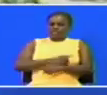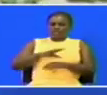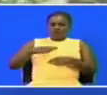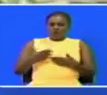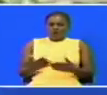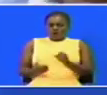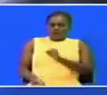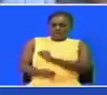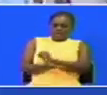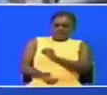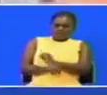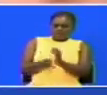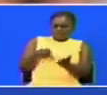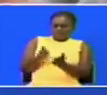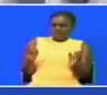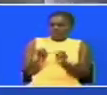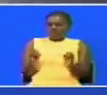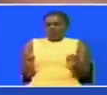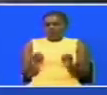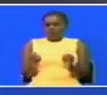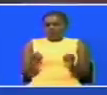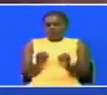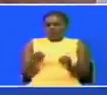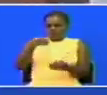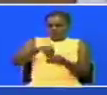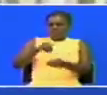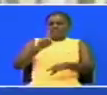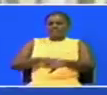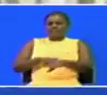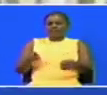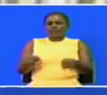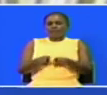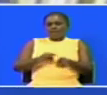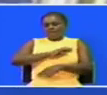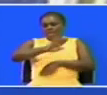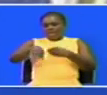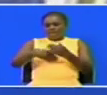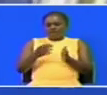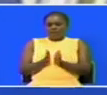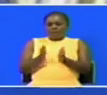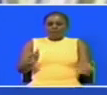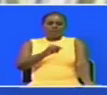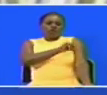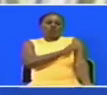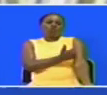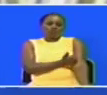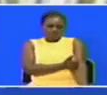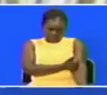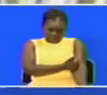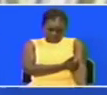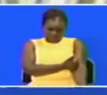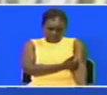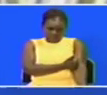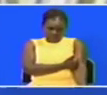kumwarifu mhusika kutolipwa kwake katika muda huo huo. Every public authority that is